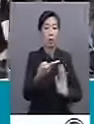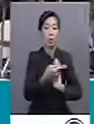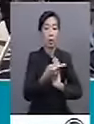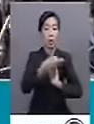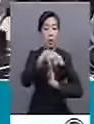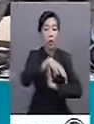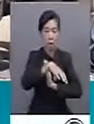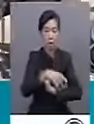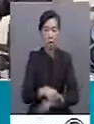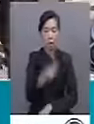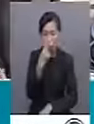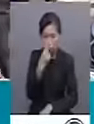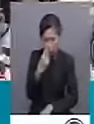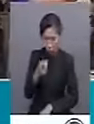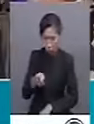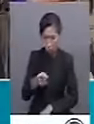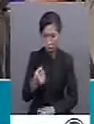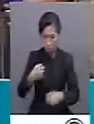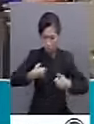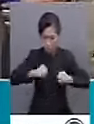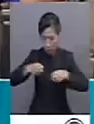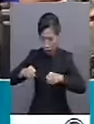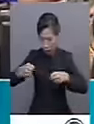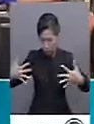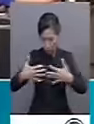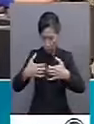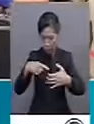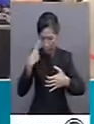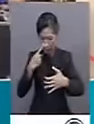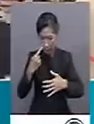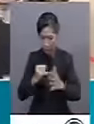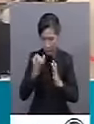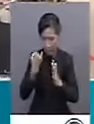งต้องเร่งสอบสวนอีกทีนึงว่า2คันนี้ตกลงใครเป็นคน